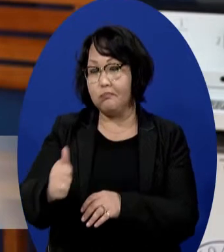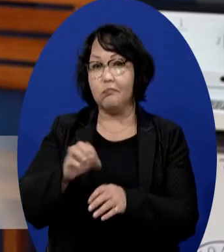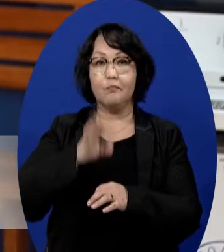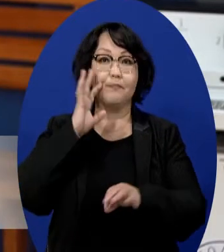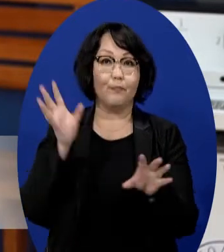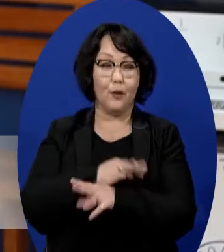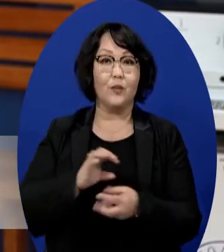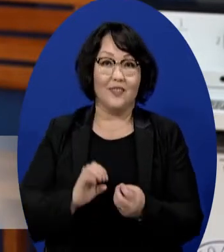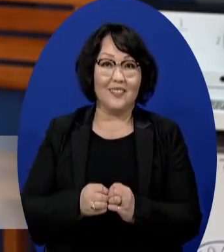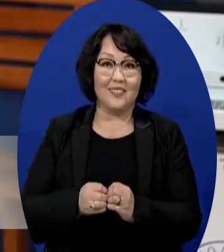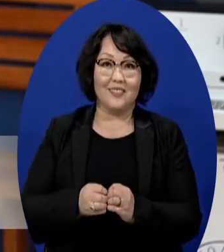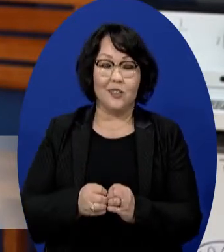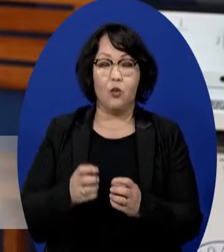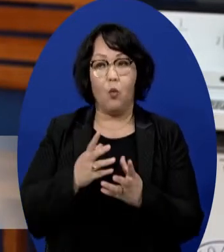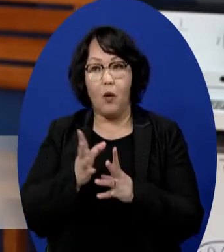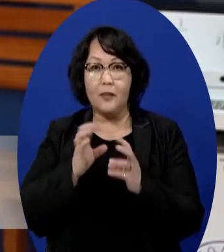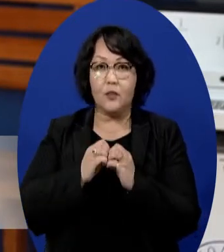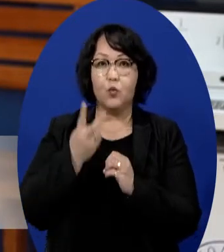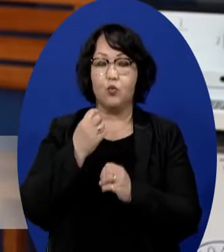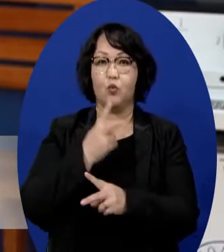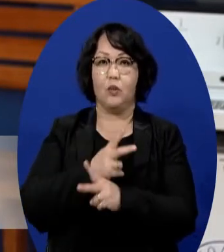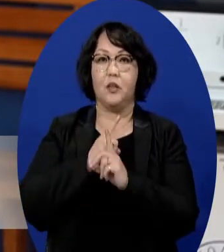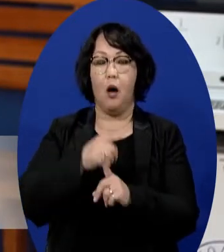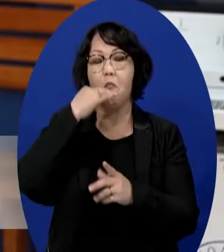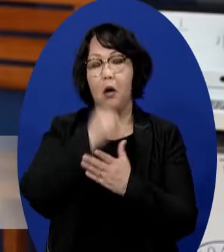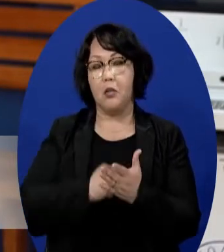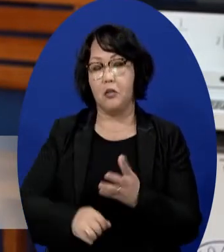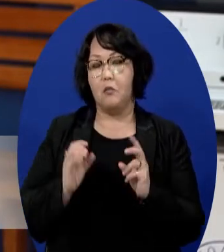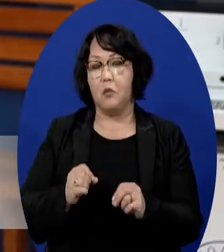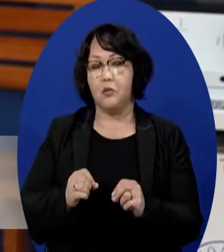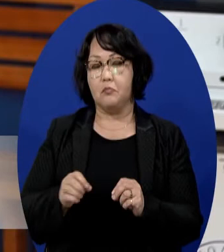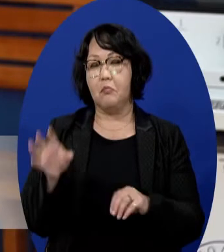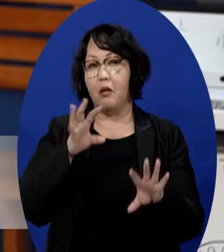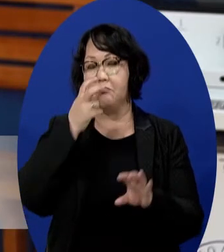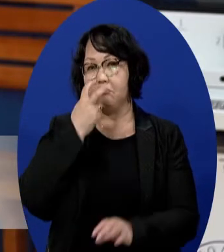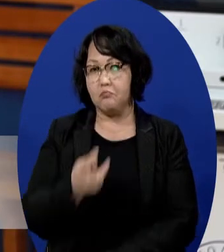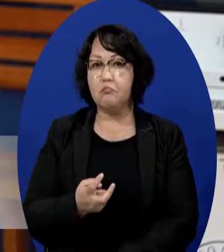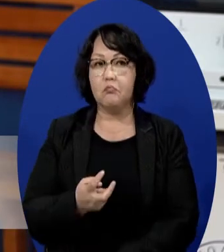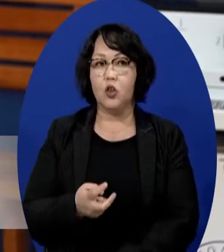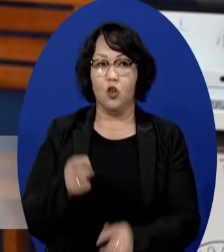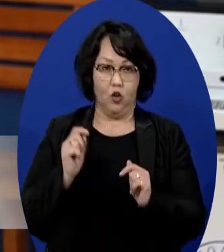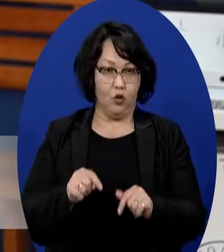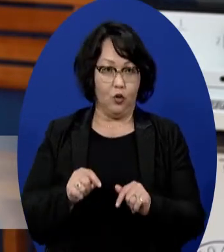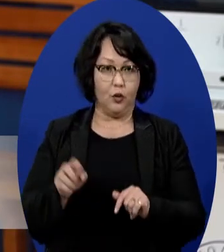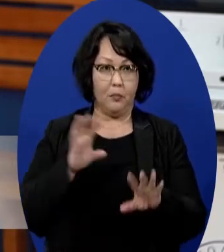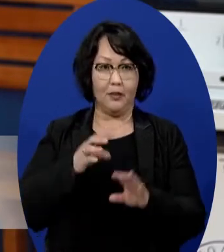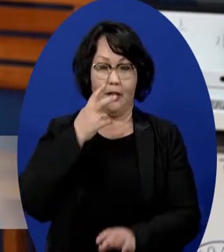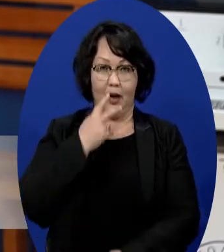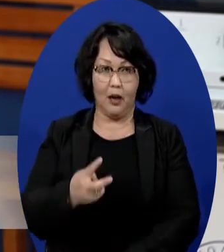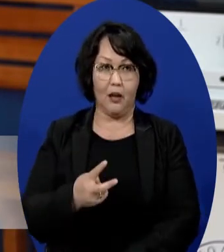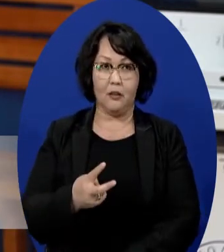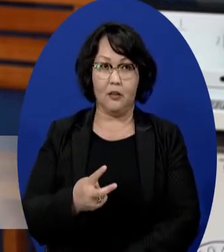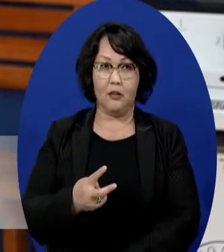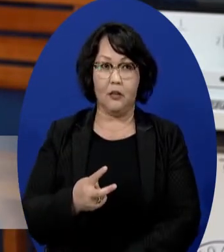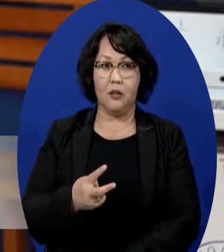засаглал одоо хуваарлах байдал үндсэн хуульдаар бол баталгаажж өгсөн гэд энэ бүх нөхцөл байдлаа үзэх юм бол яг өнөөдрийн байдлаар бол ягаад ч одоо автартаар